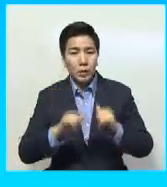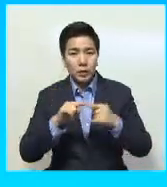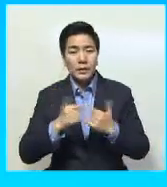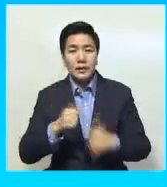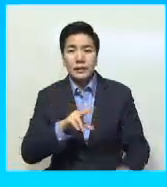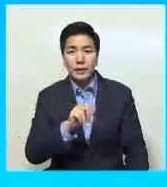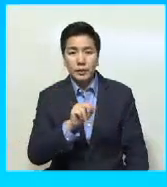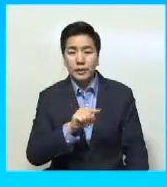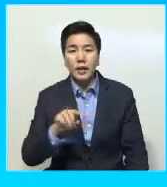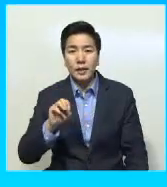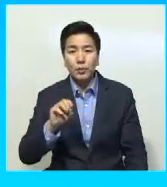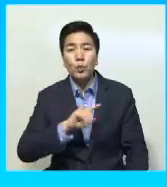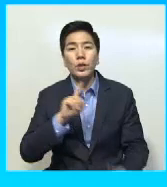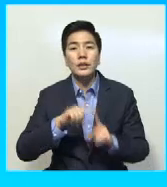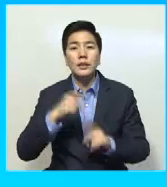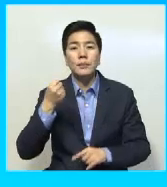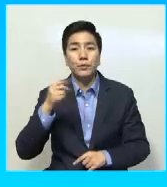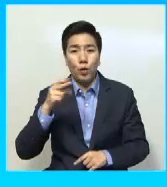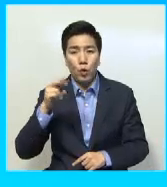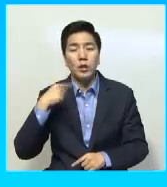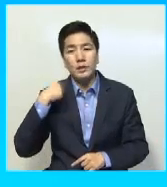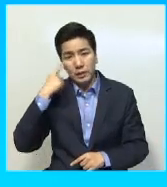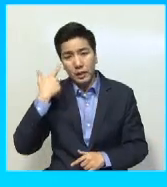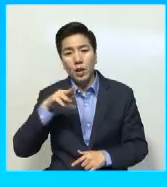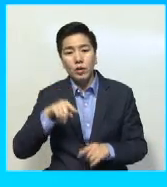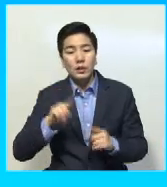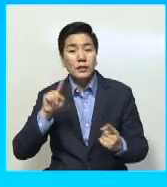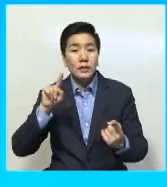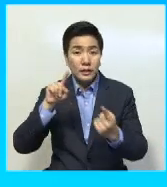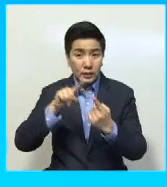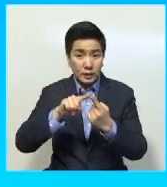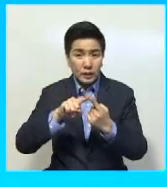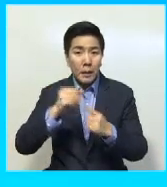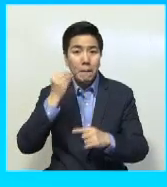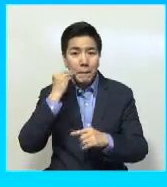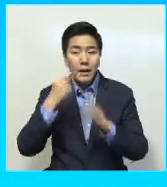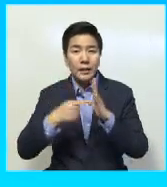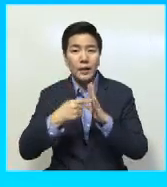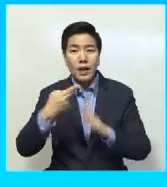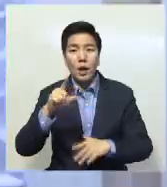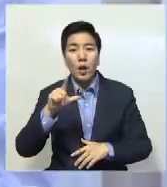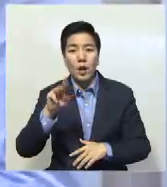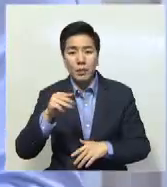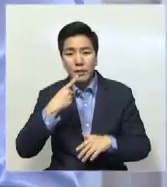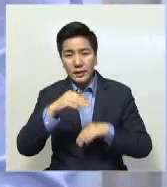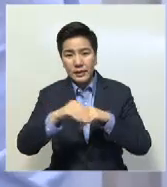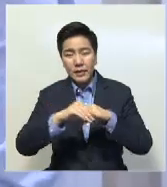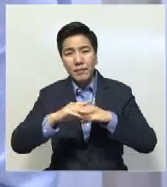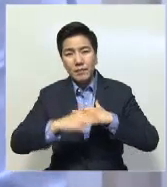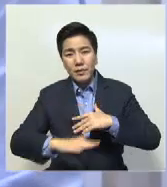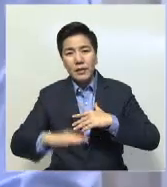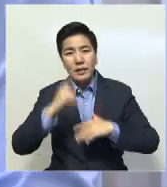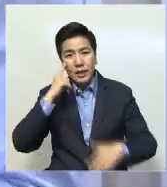ำ30ถึง50ประมาณวันที่12เป็นต้นไปนะครับแล้วก็จะไปถึงบ้านแหลมนี่ลุ่มหน่อยติดทะเลมันก็จะประมาณสั